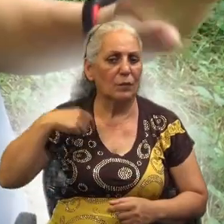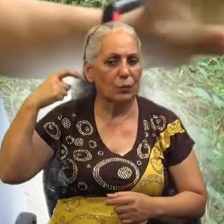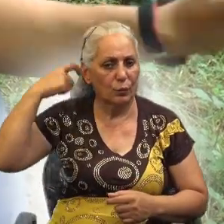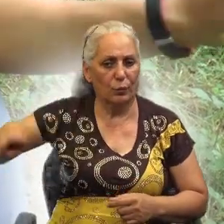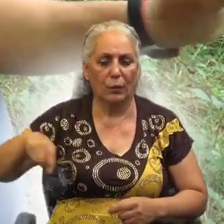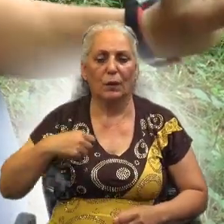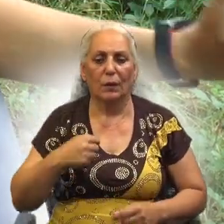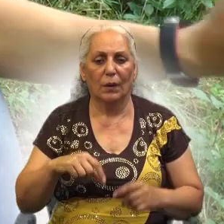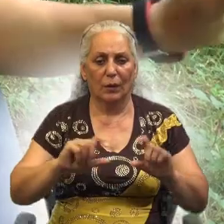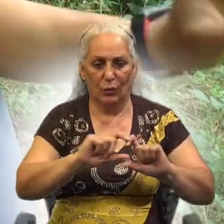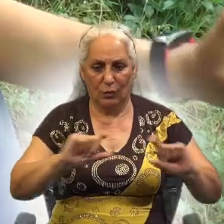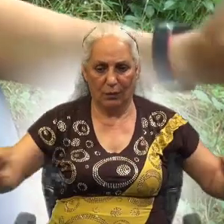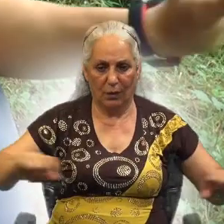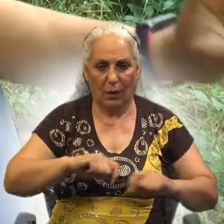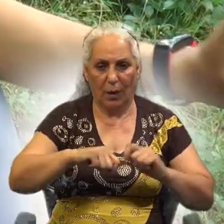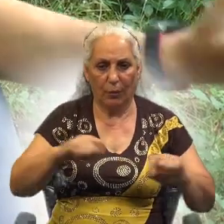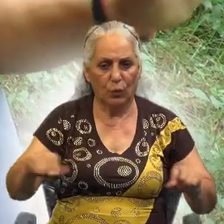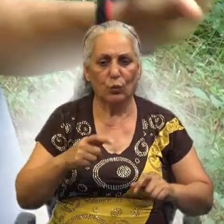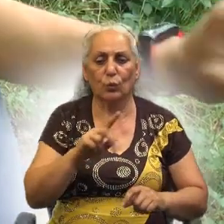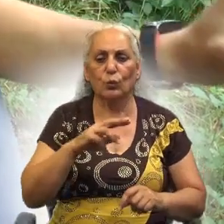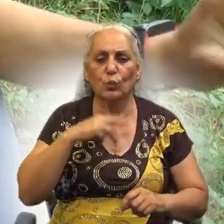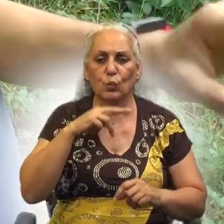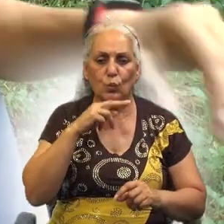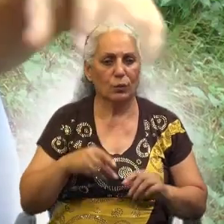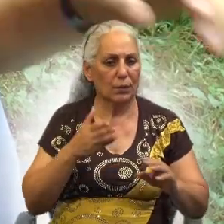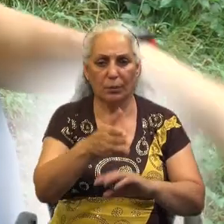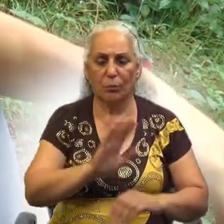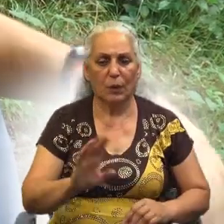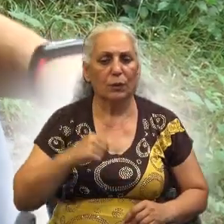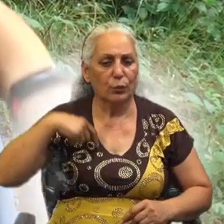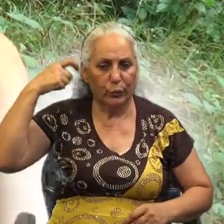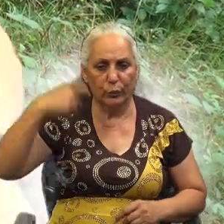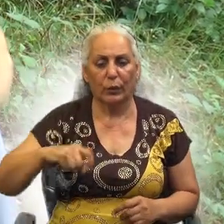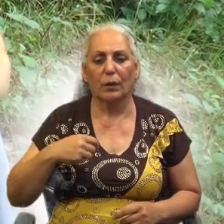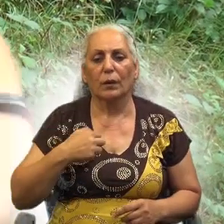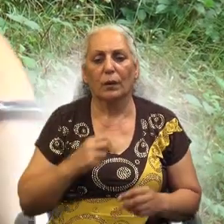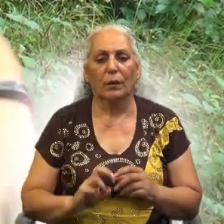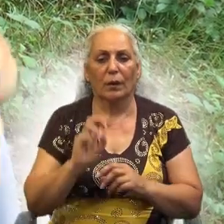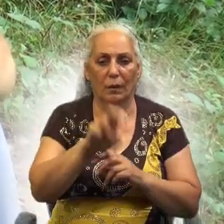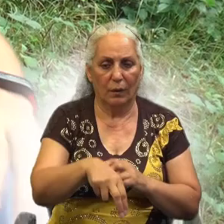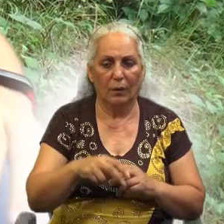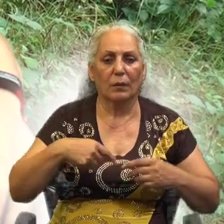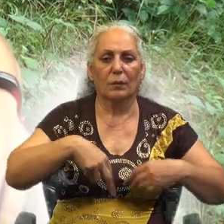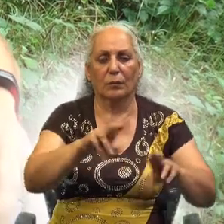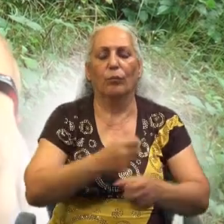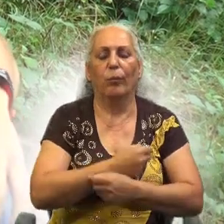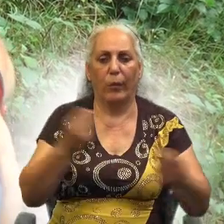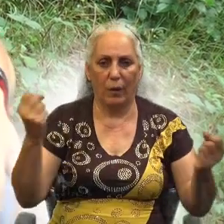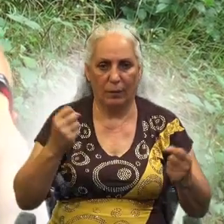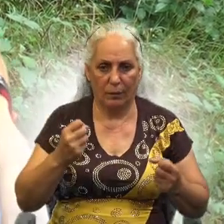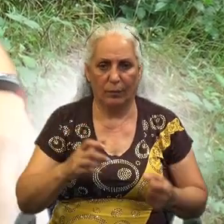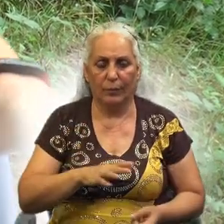տարածքով, որտեղ լենտերի վրա էլ զգուշացումները տրված էր, որ կան ականներ, բայց ես չլսեցի իրանց, անցա ու պայթեցի ականի